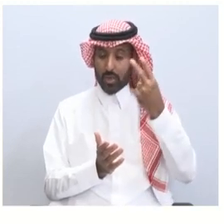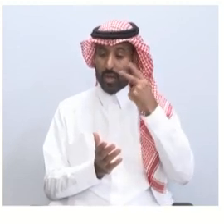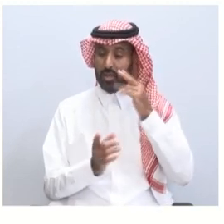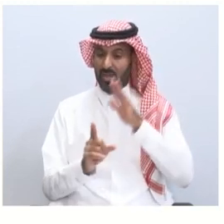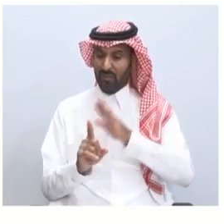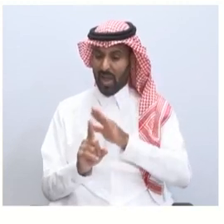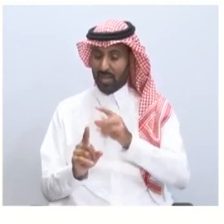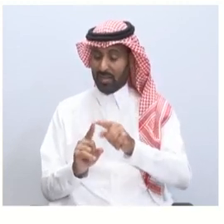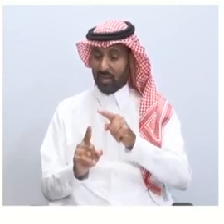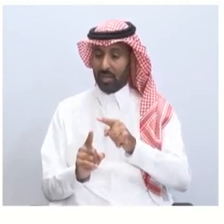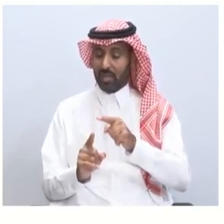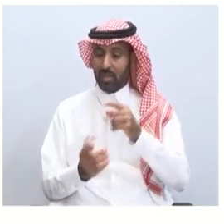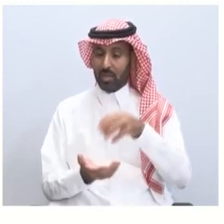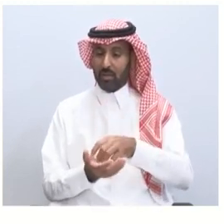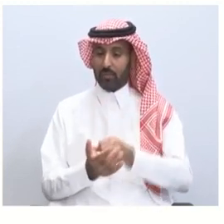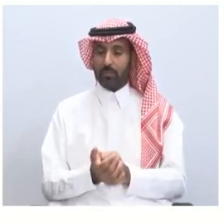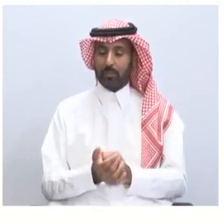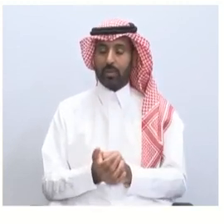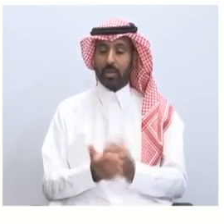الدوله والدرس